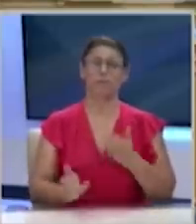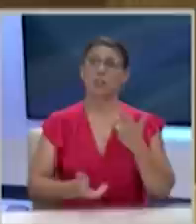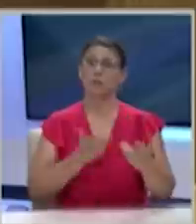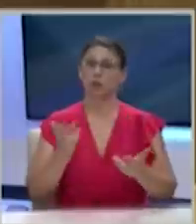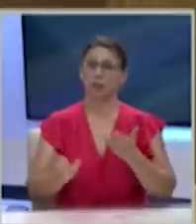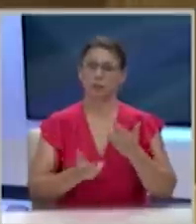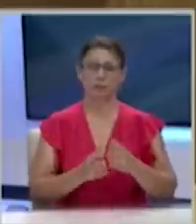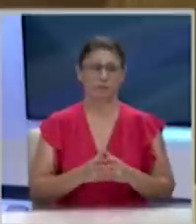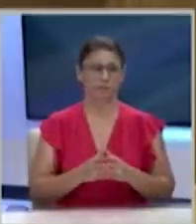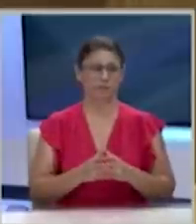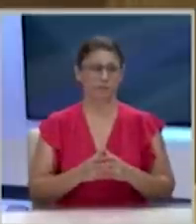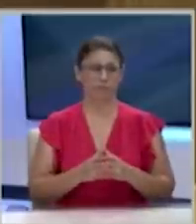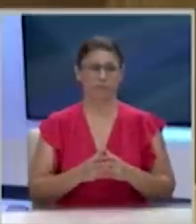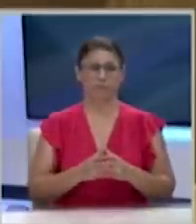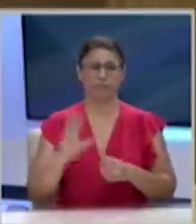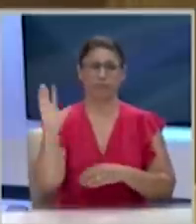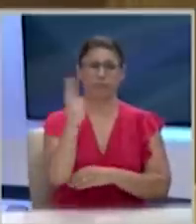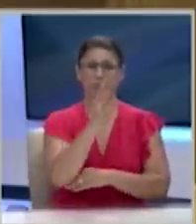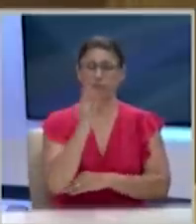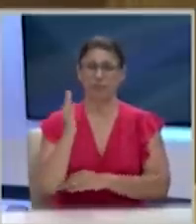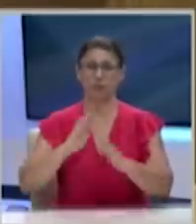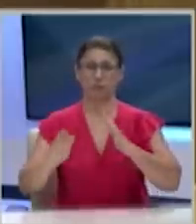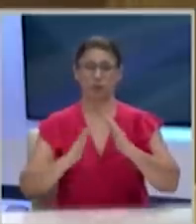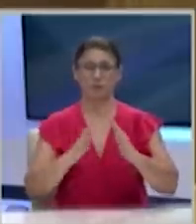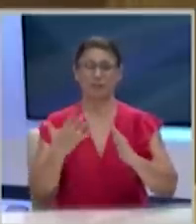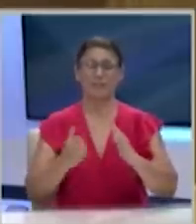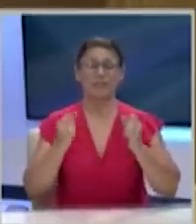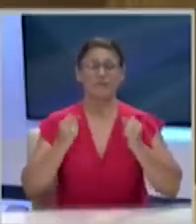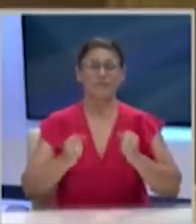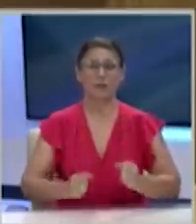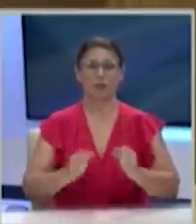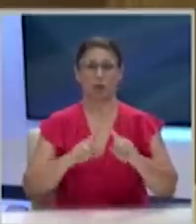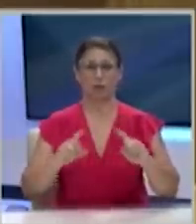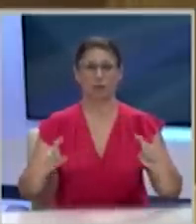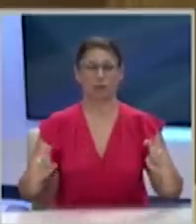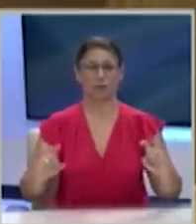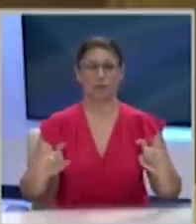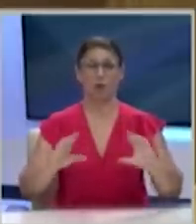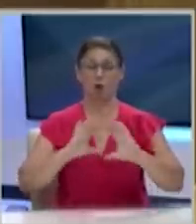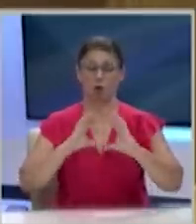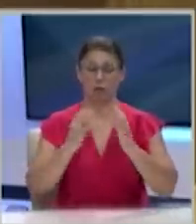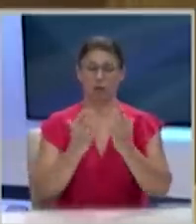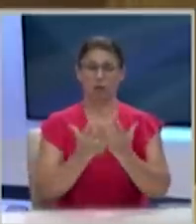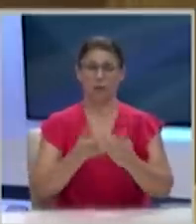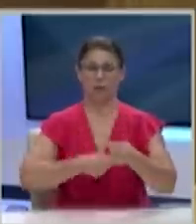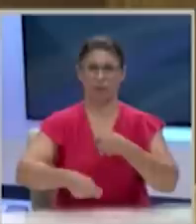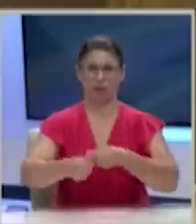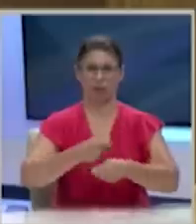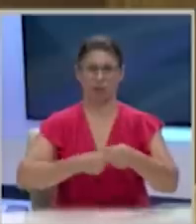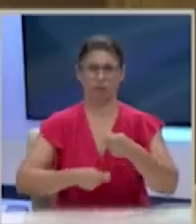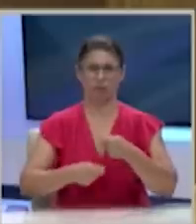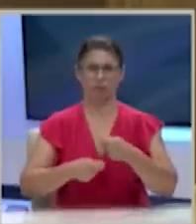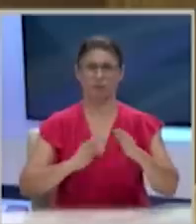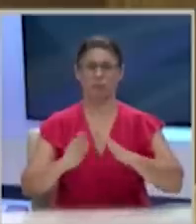πυρκαγιάς. Η δασοπροστασία αποτελεί βασικό αντικείμενο ολοκληρωμένης διαχείρισης